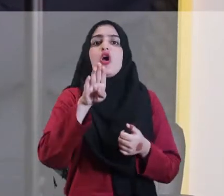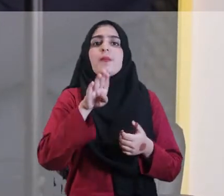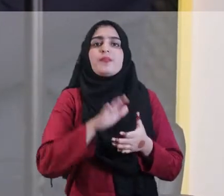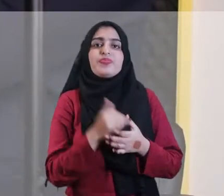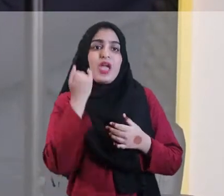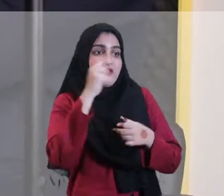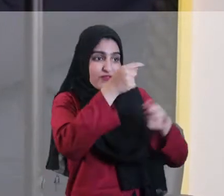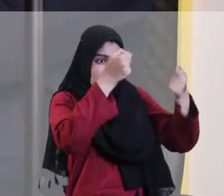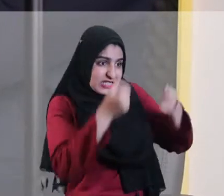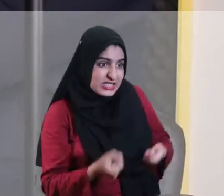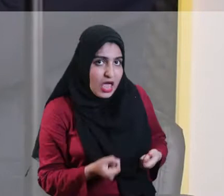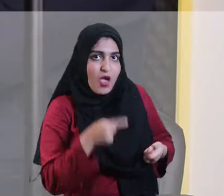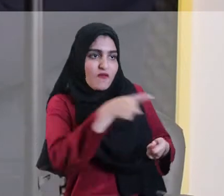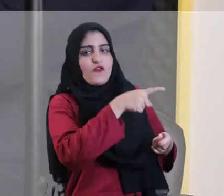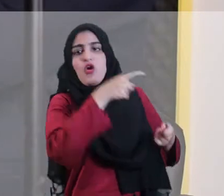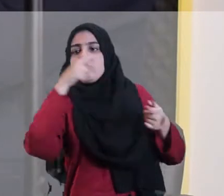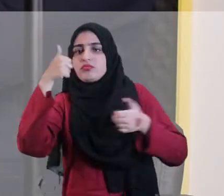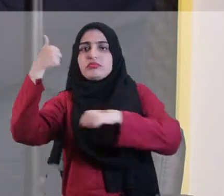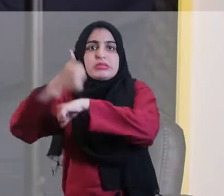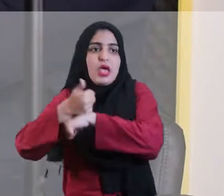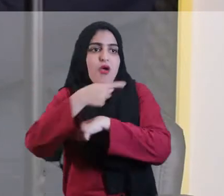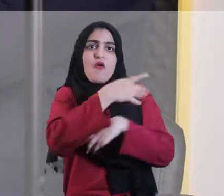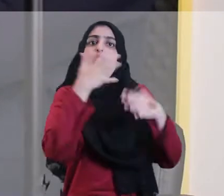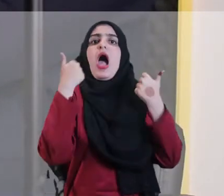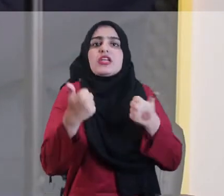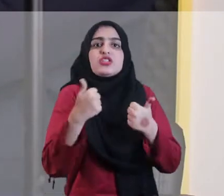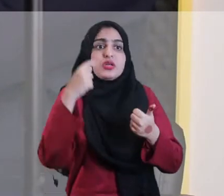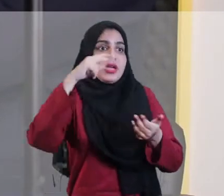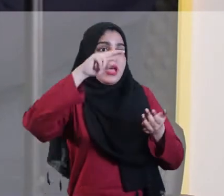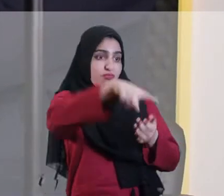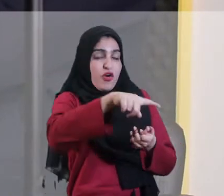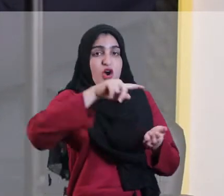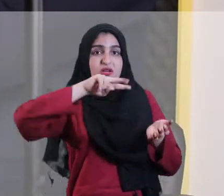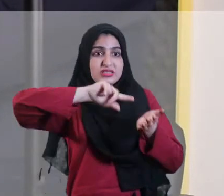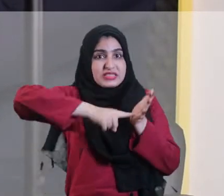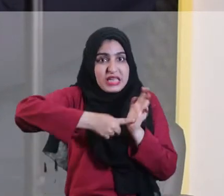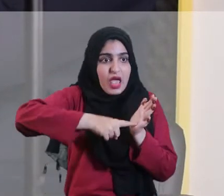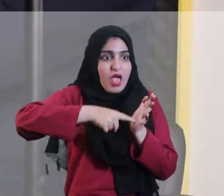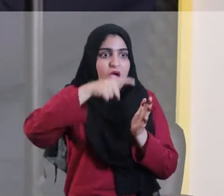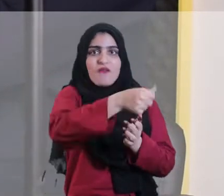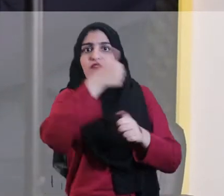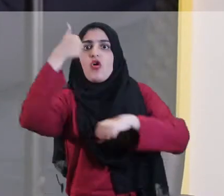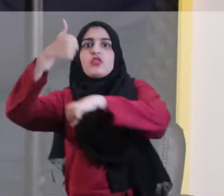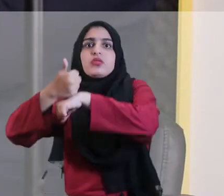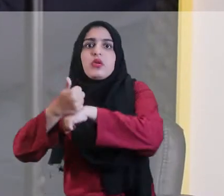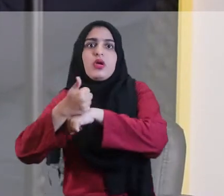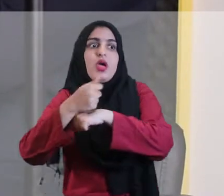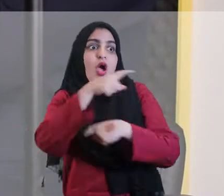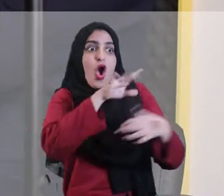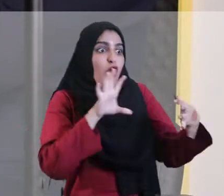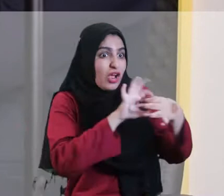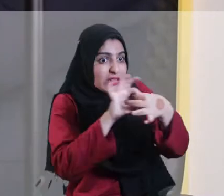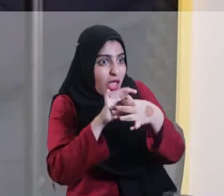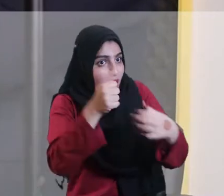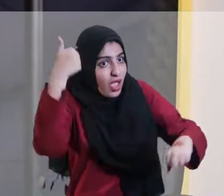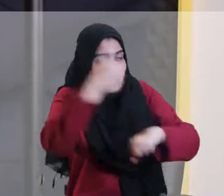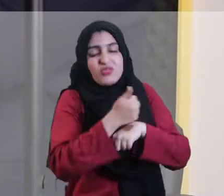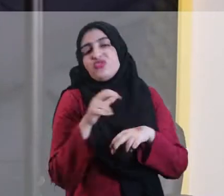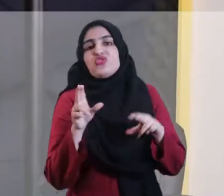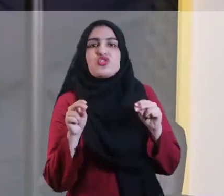ड्रेस्ड एंड सब्सक्राइब कीजिए थैंक यू